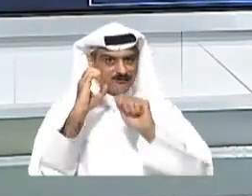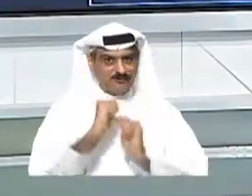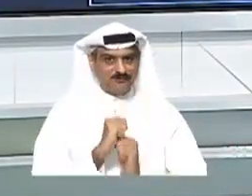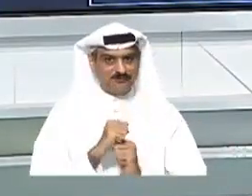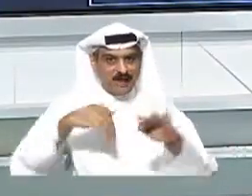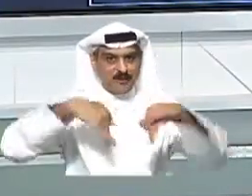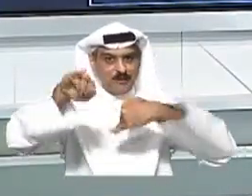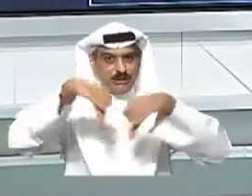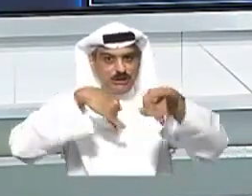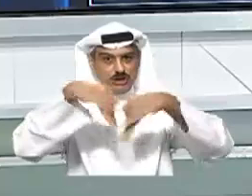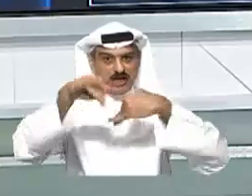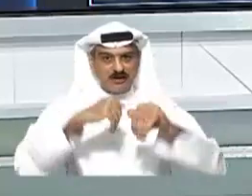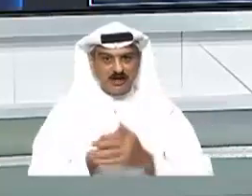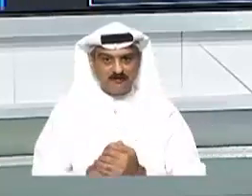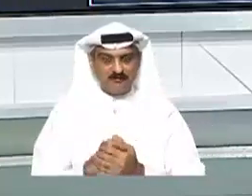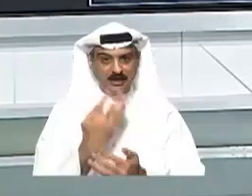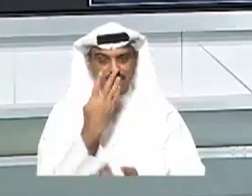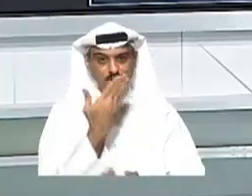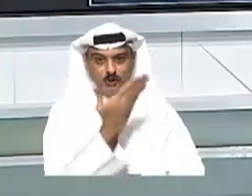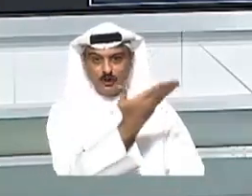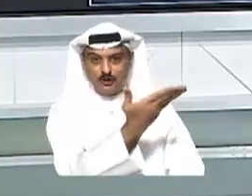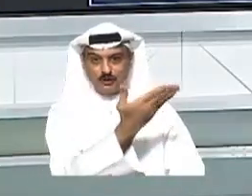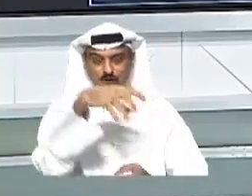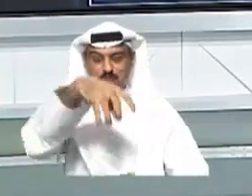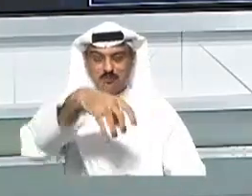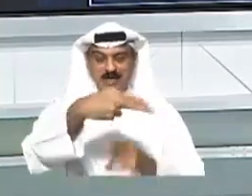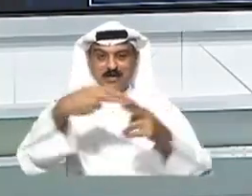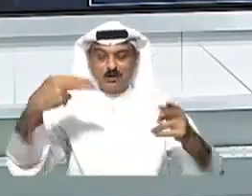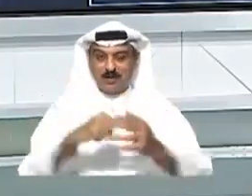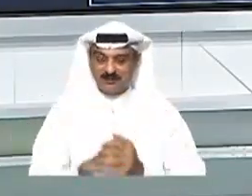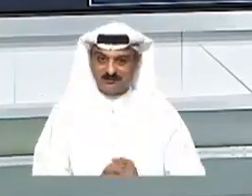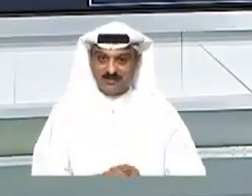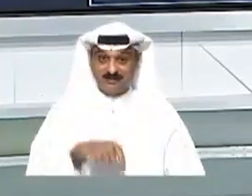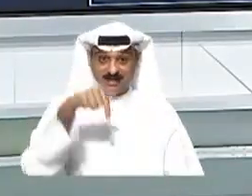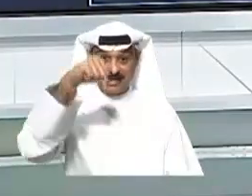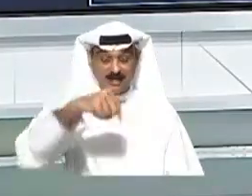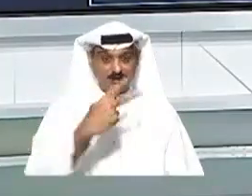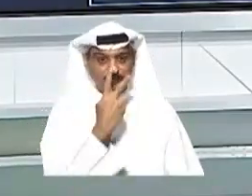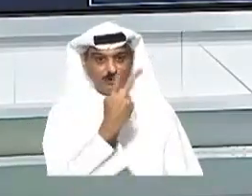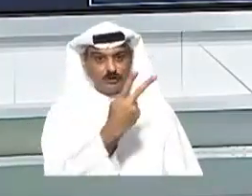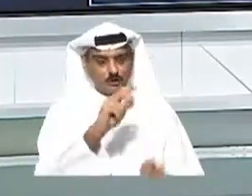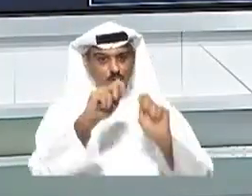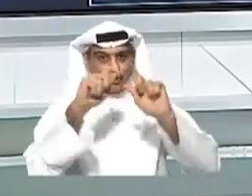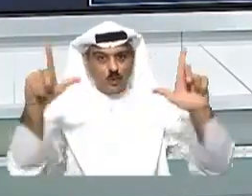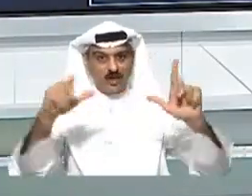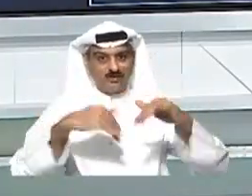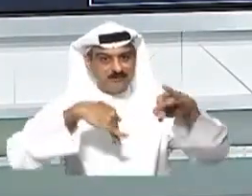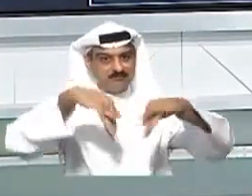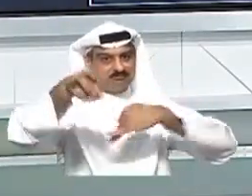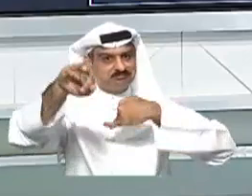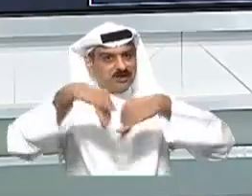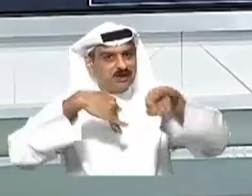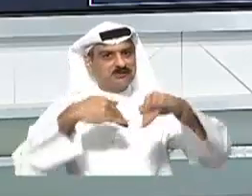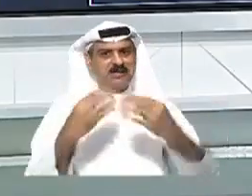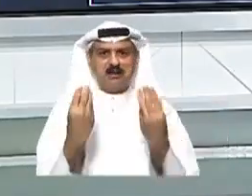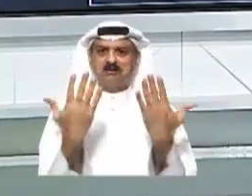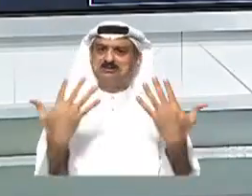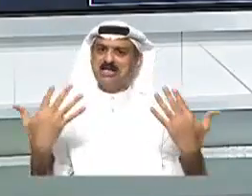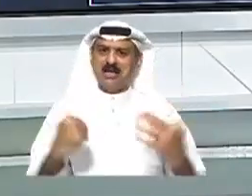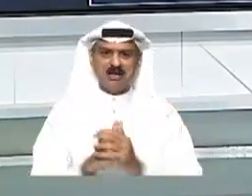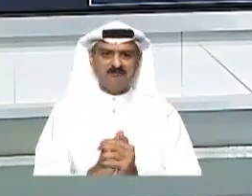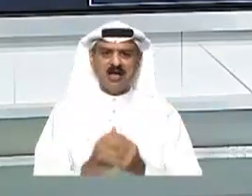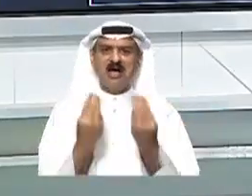على بعض الطرقات المختلفة من دولة الكويت، حاليا نلاحظ حركة المرور سلسة على